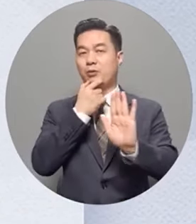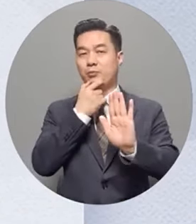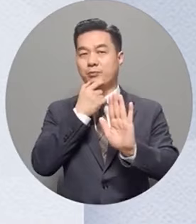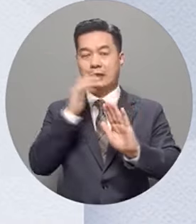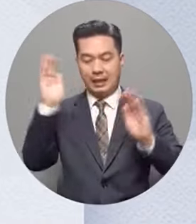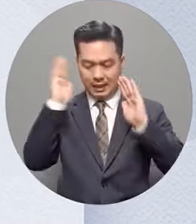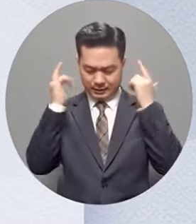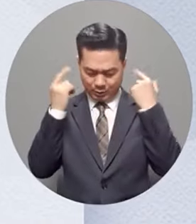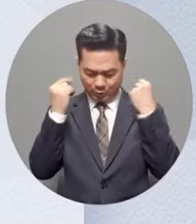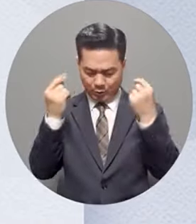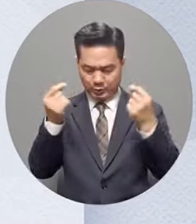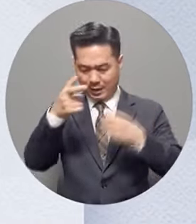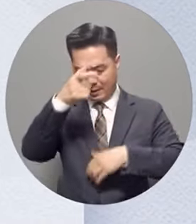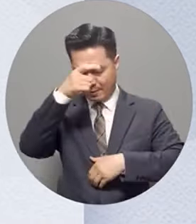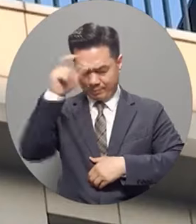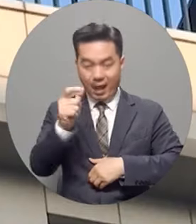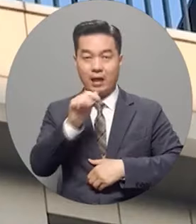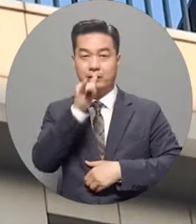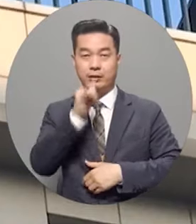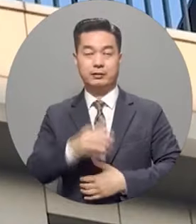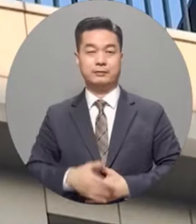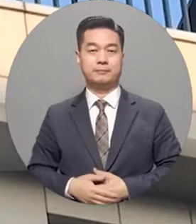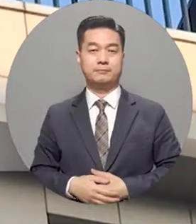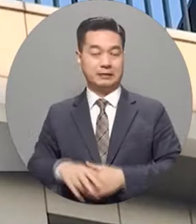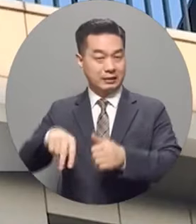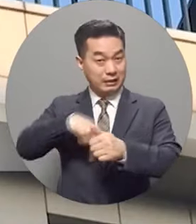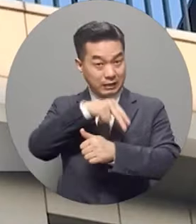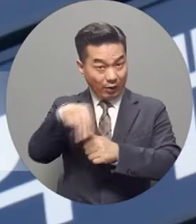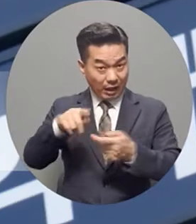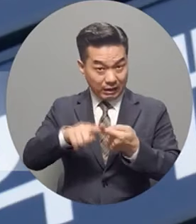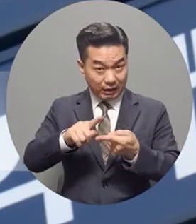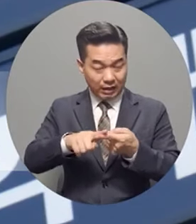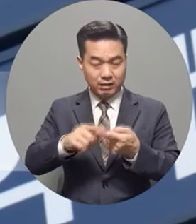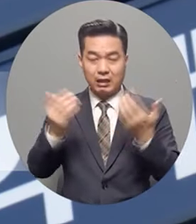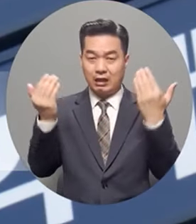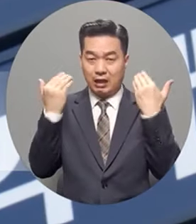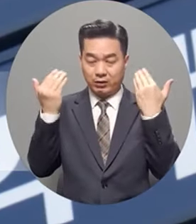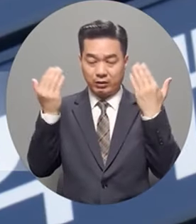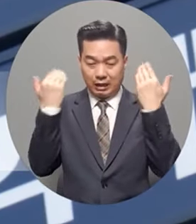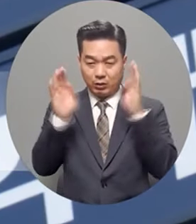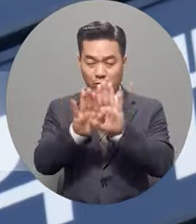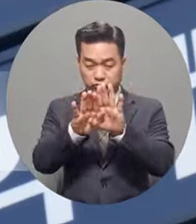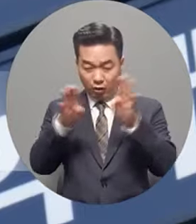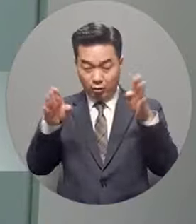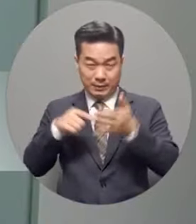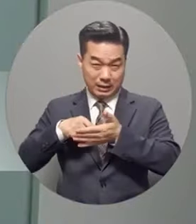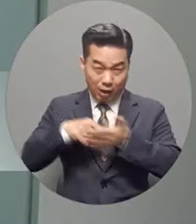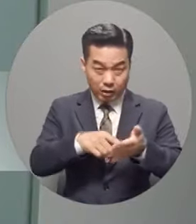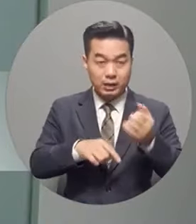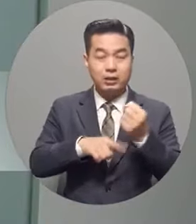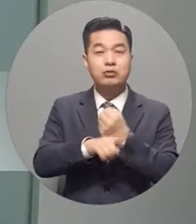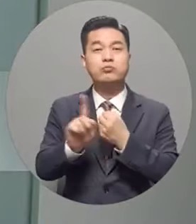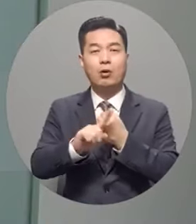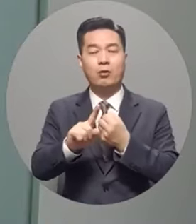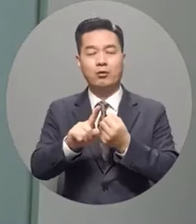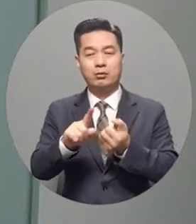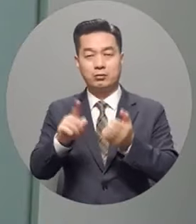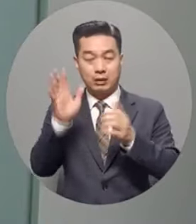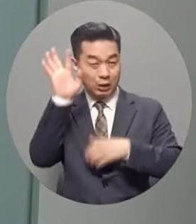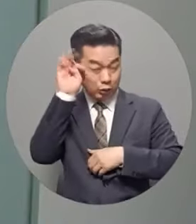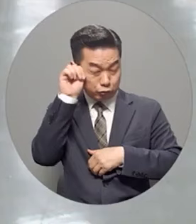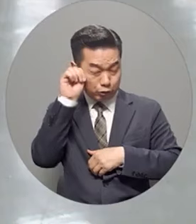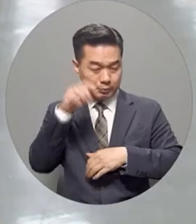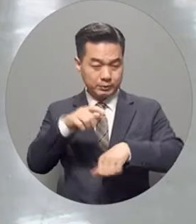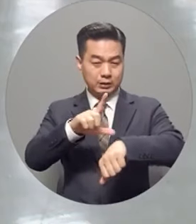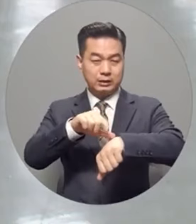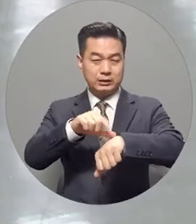학생들은 여전히 굳건하다고 밝혔습니다. 상황이 이런데도 학교들이 개강을 강행하는 건 수업 시수를 채우지 못해 학생들이